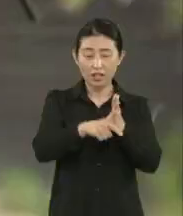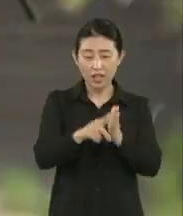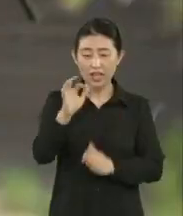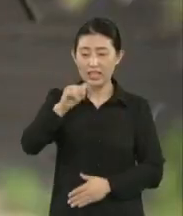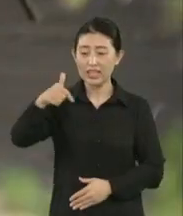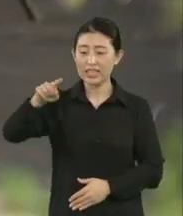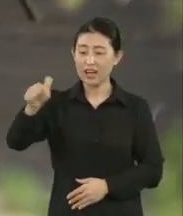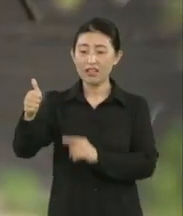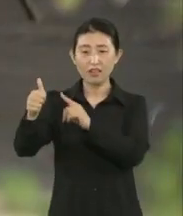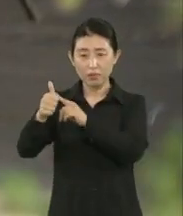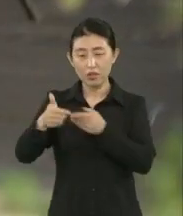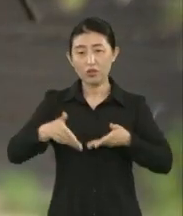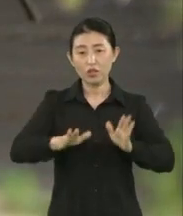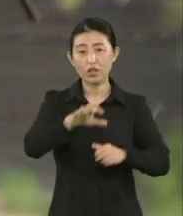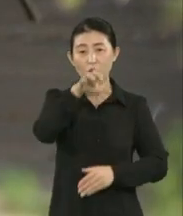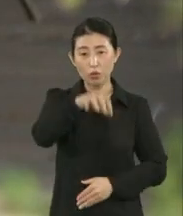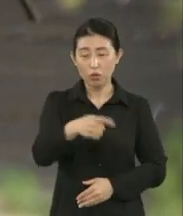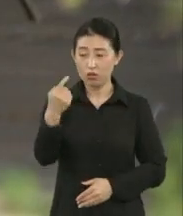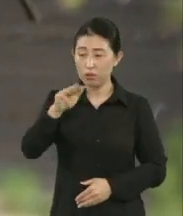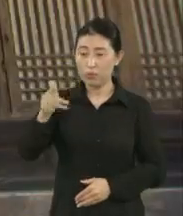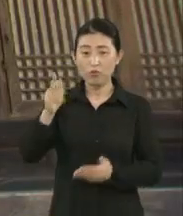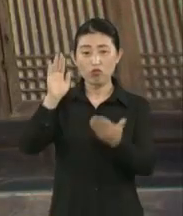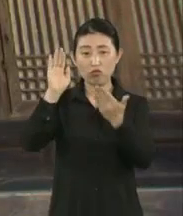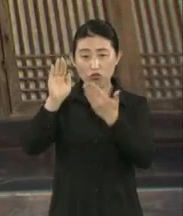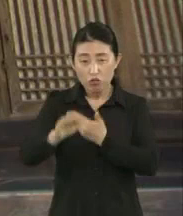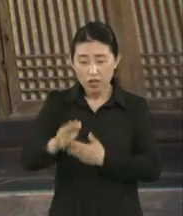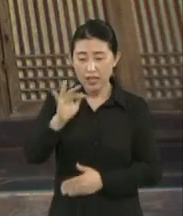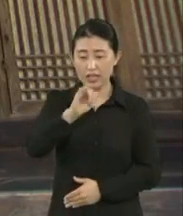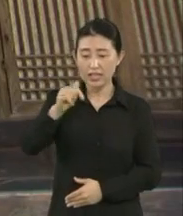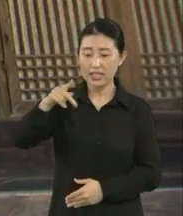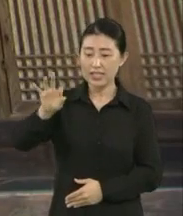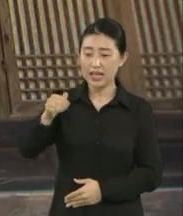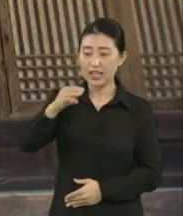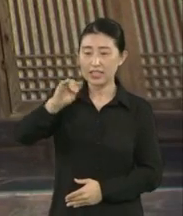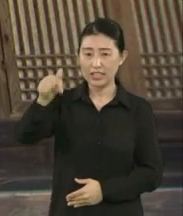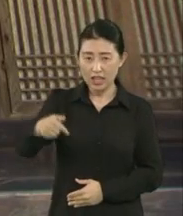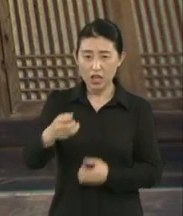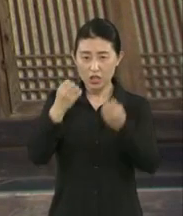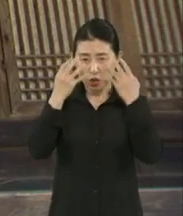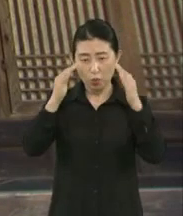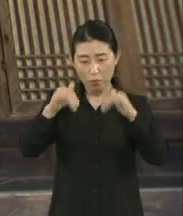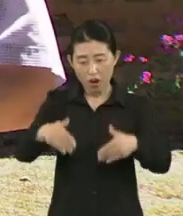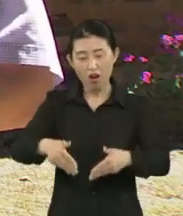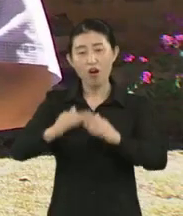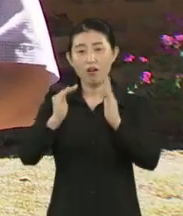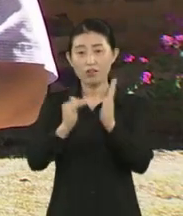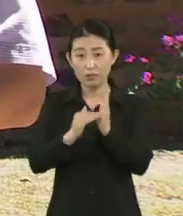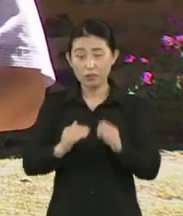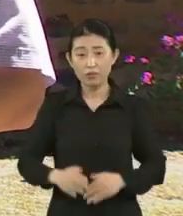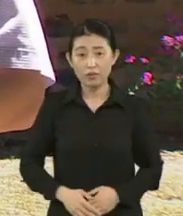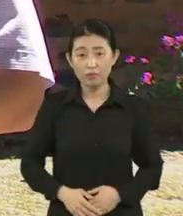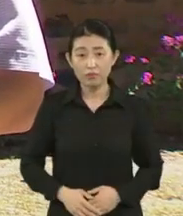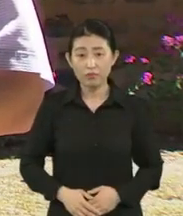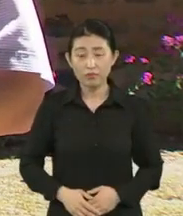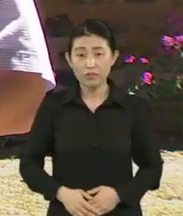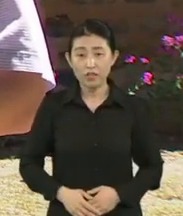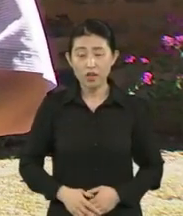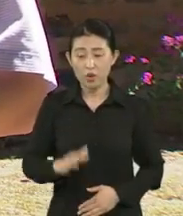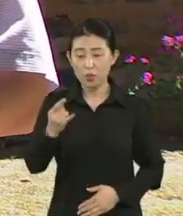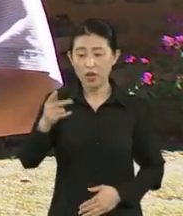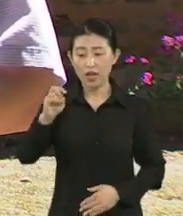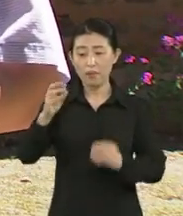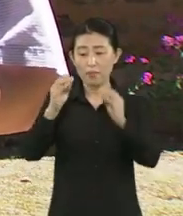태어난 곳으로 1800년대 후반 건재 이상익 선생이 개축했습니다. 외암 민속마을 중앙에